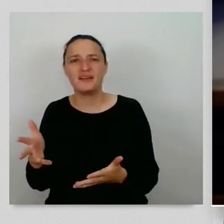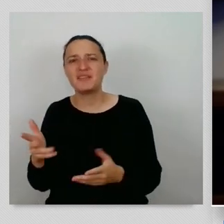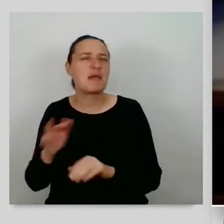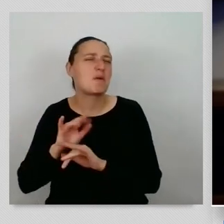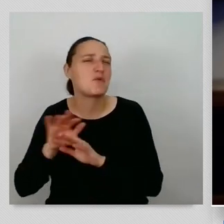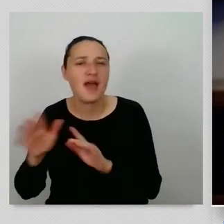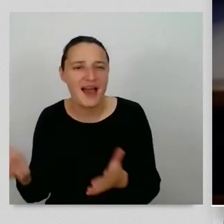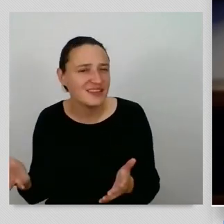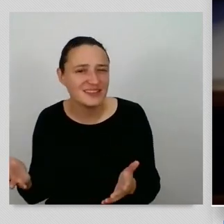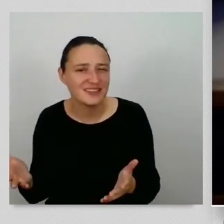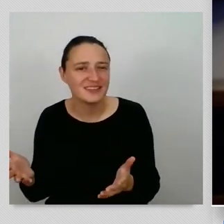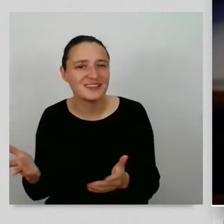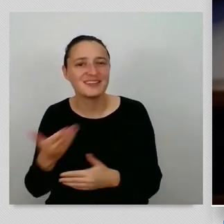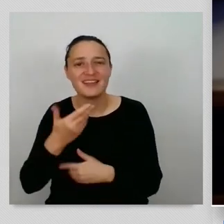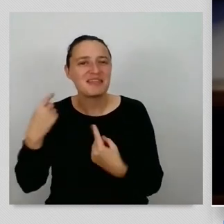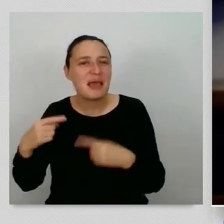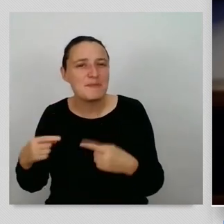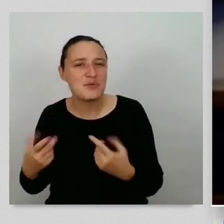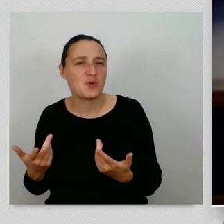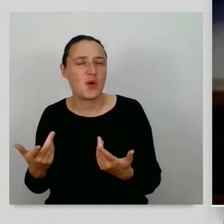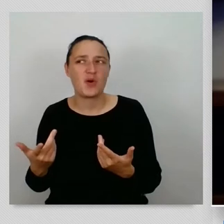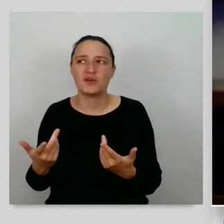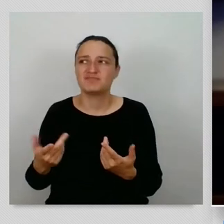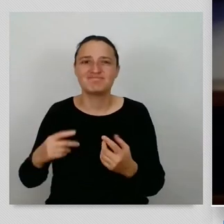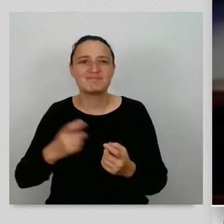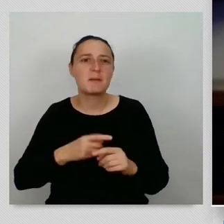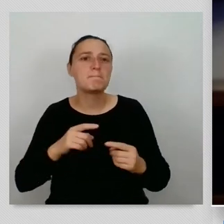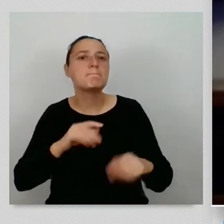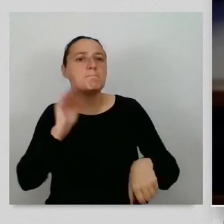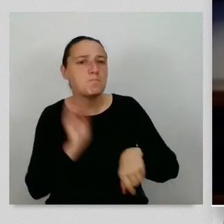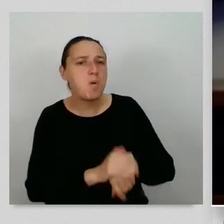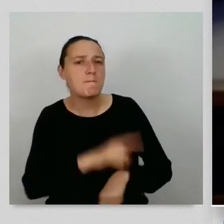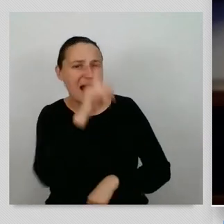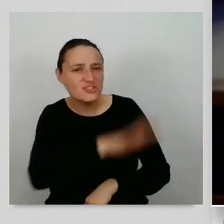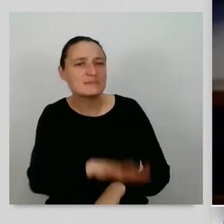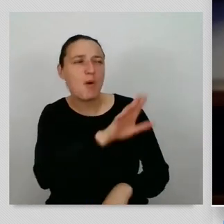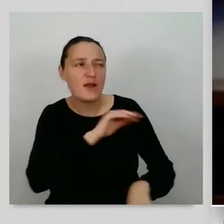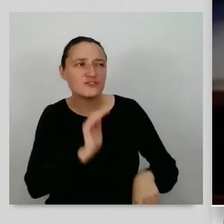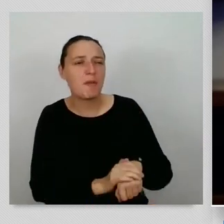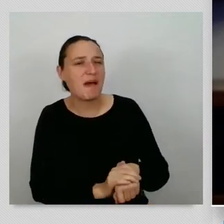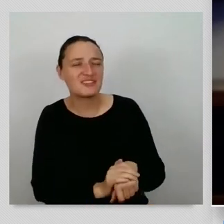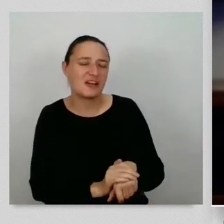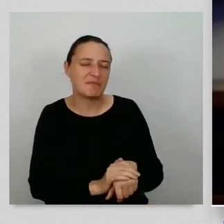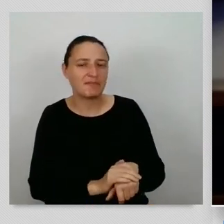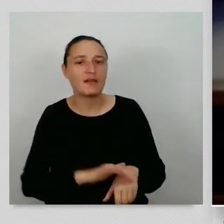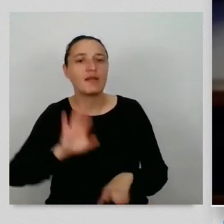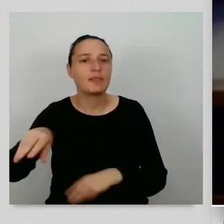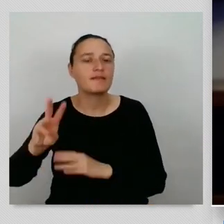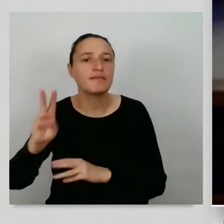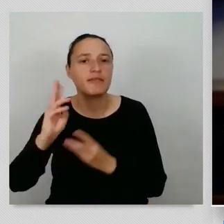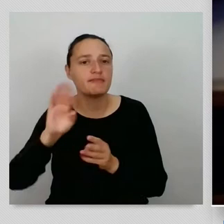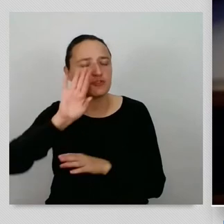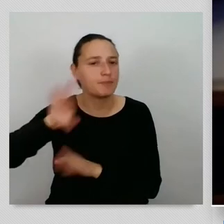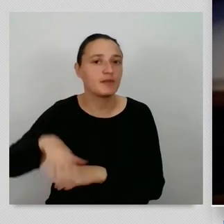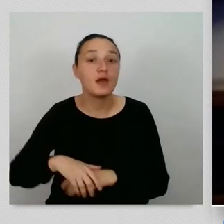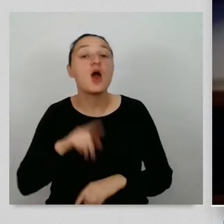niepopularnym i pozyskiwania sobie, że tak powiem, w kontrze poparcia politycznego. W związku z tym partia rządząca stała